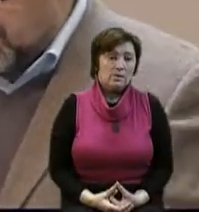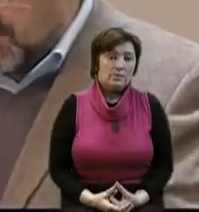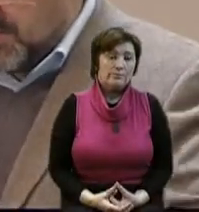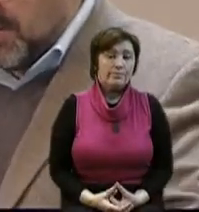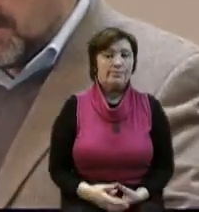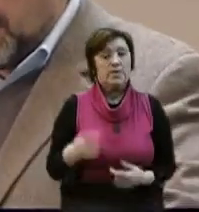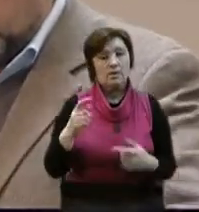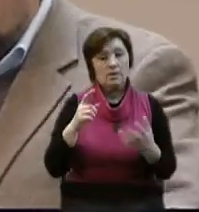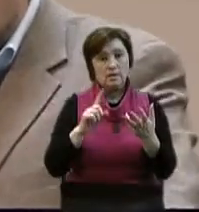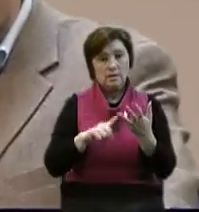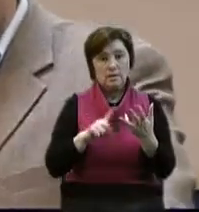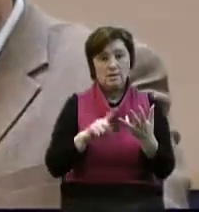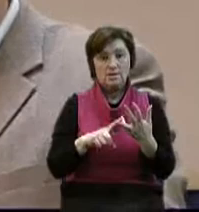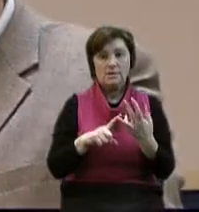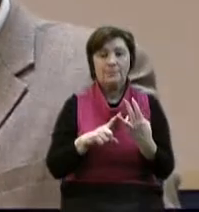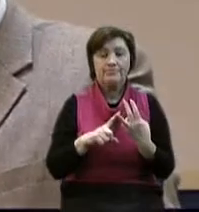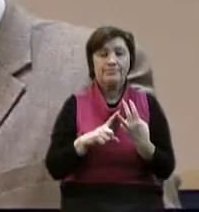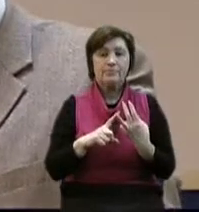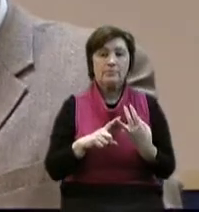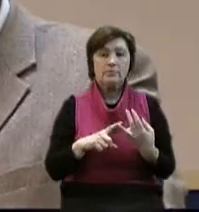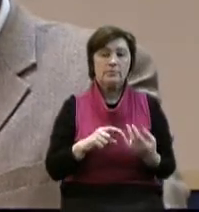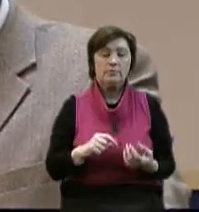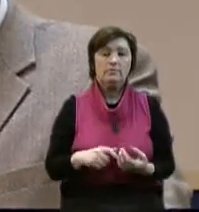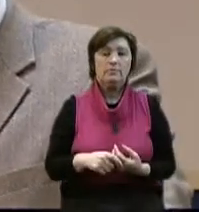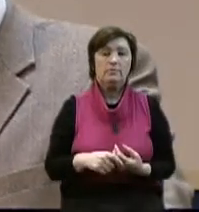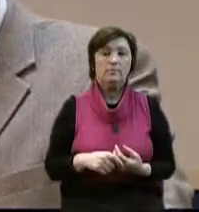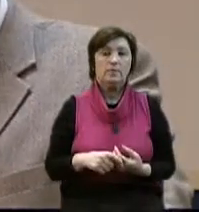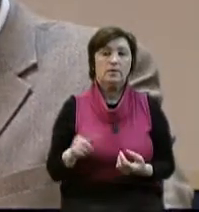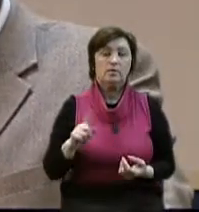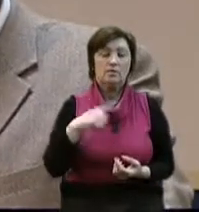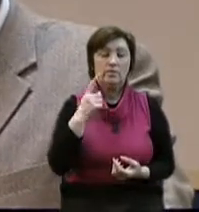Следующий принцип, который называет Иисус.